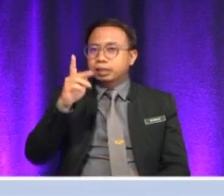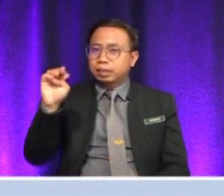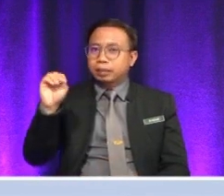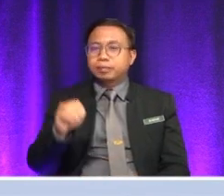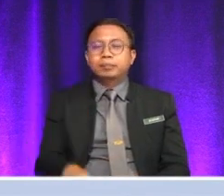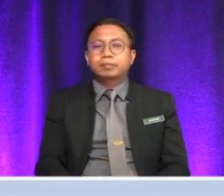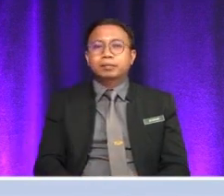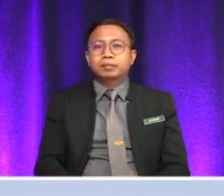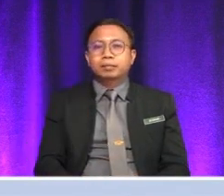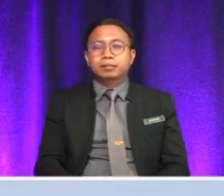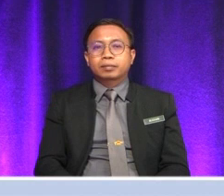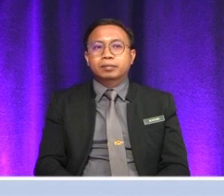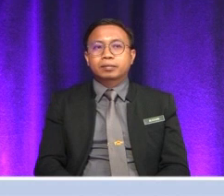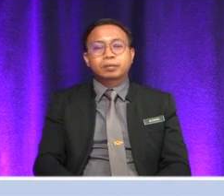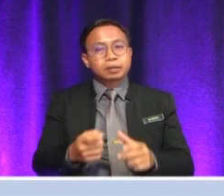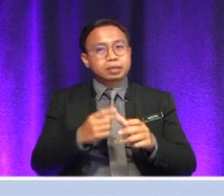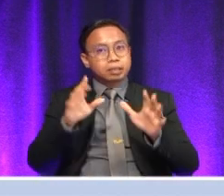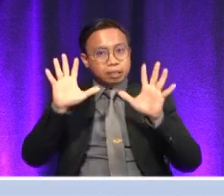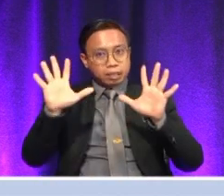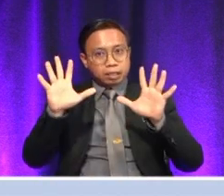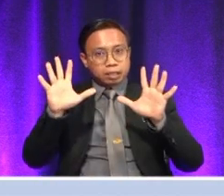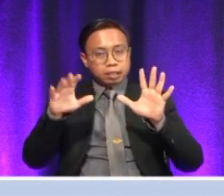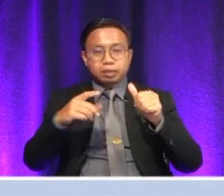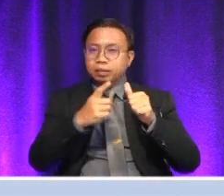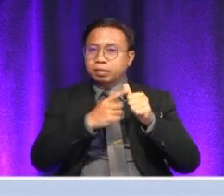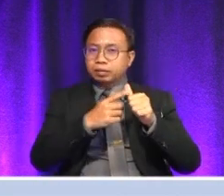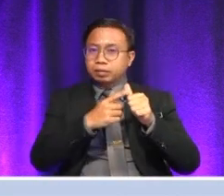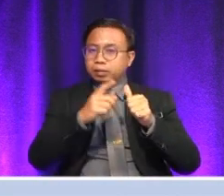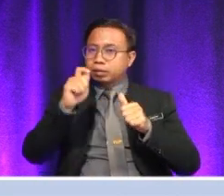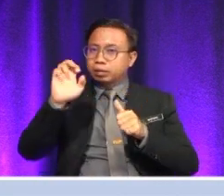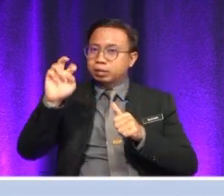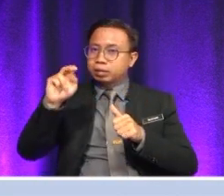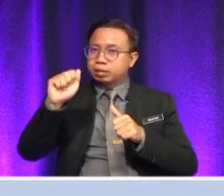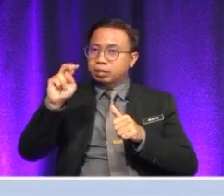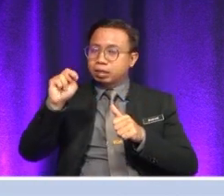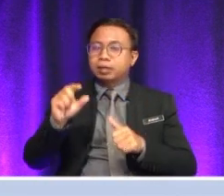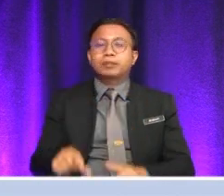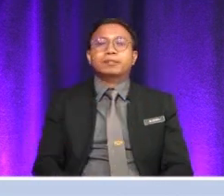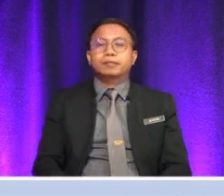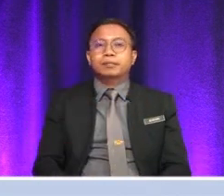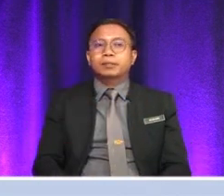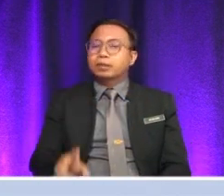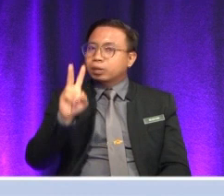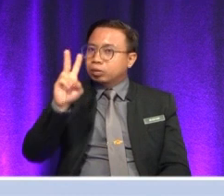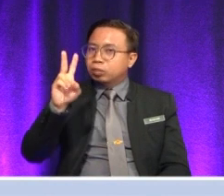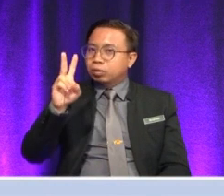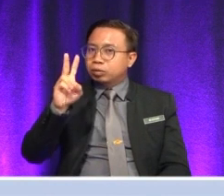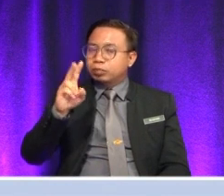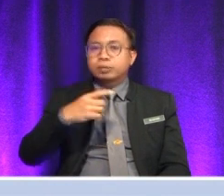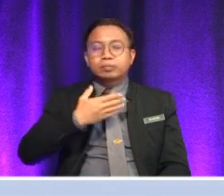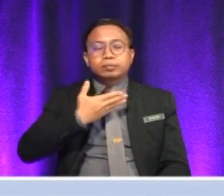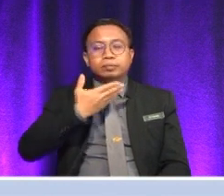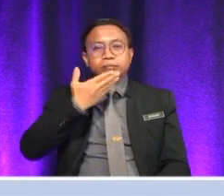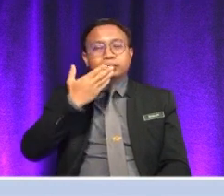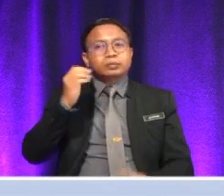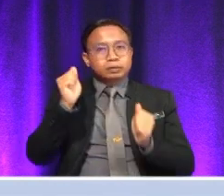Okey, yang 10 dah bertangan Okey, okay, pertama kita kena bertenang. Okey. Kedua kita kena bernafas